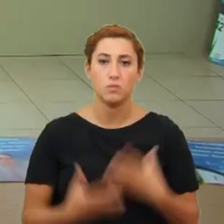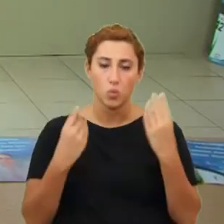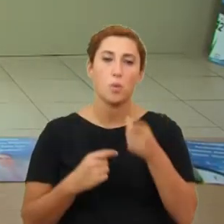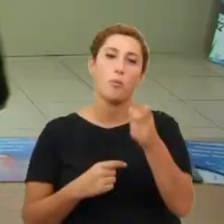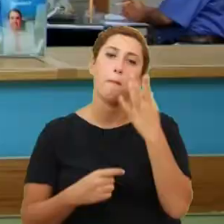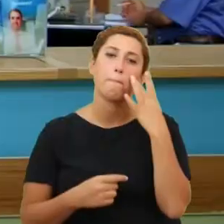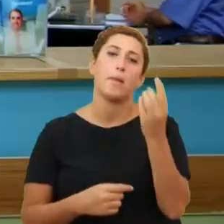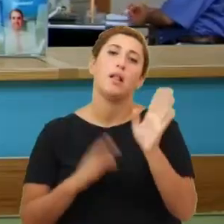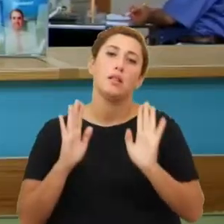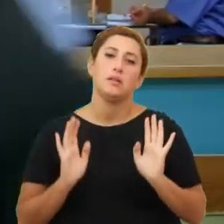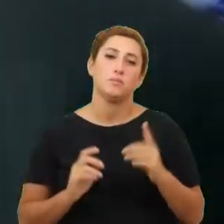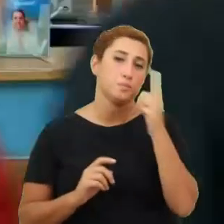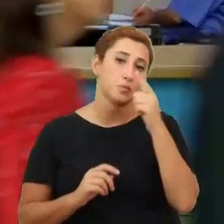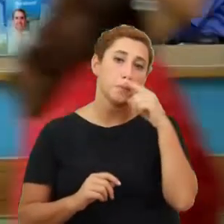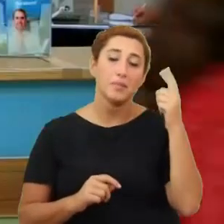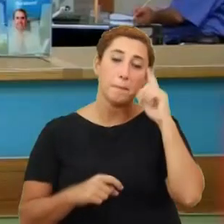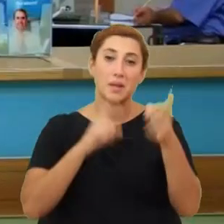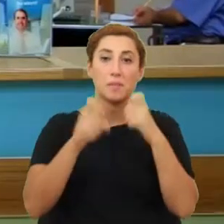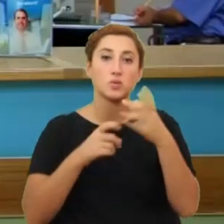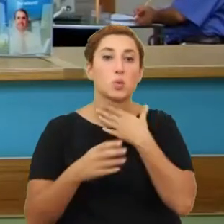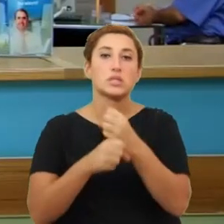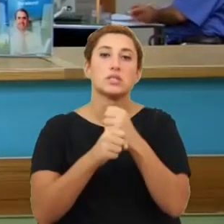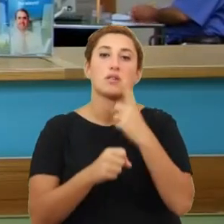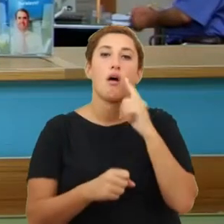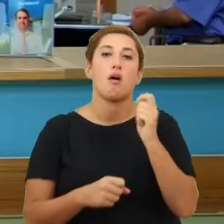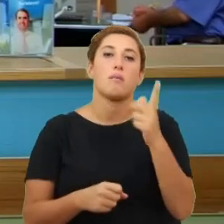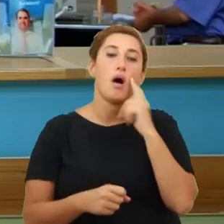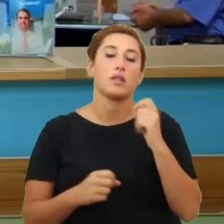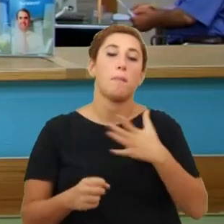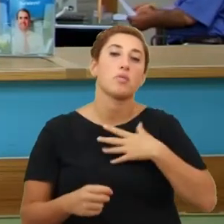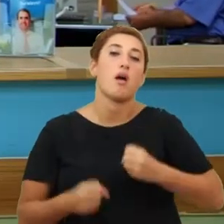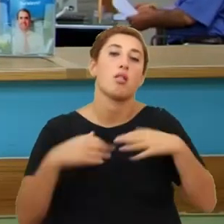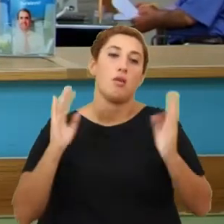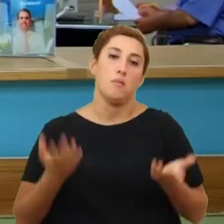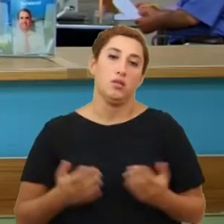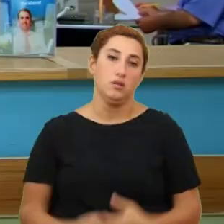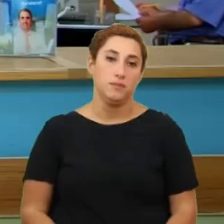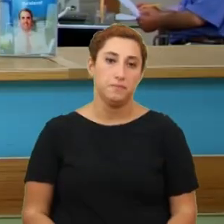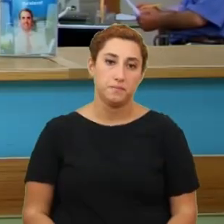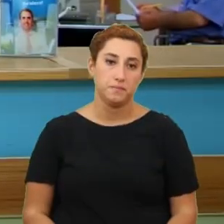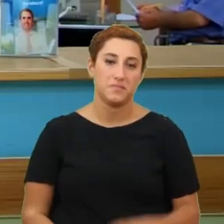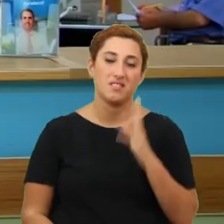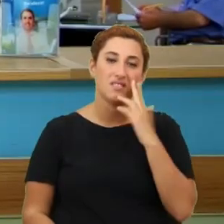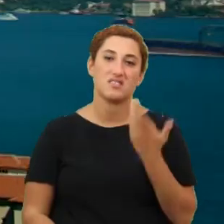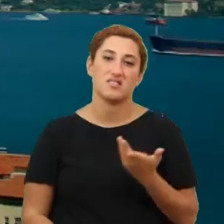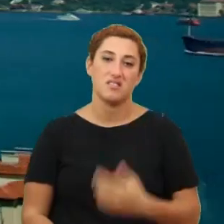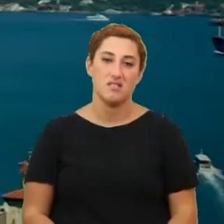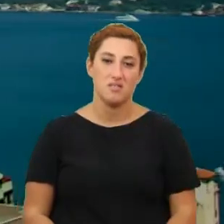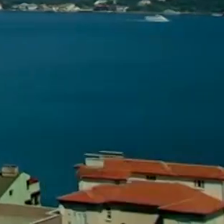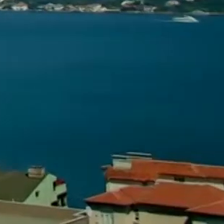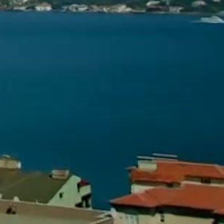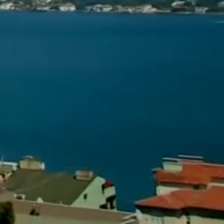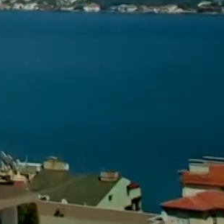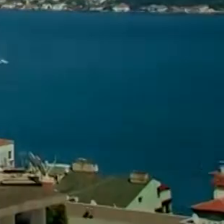Olacağı buydu hayatım. Müdür bey bilmecelerle o kadar sıktı ki adamı. Adam dayanamadı artık. Yazık ya.